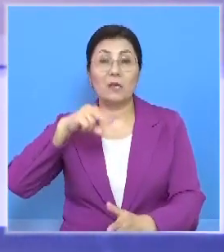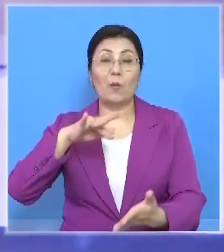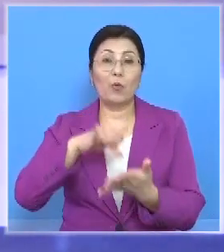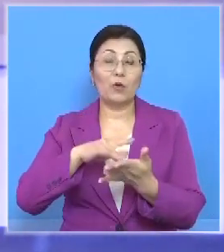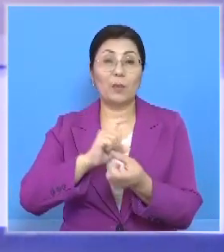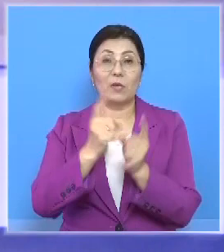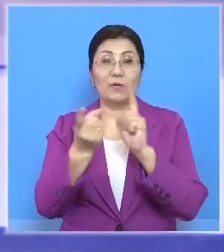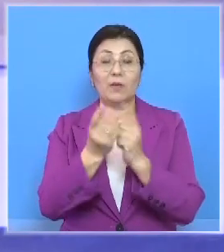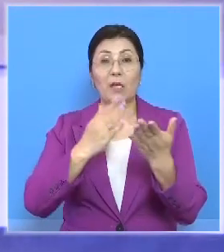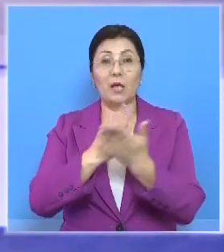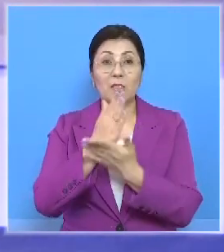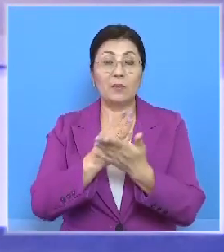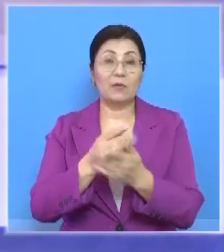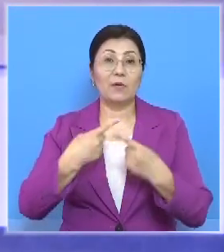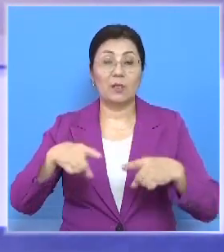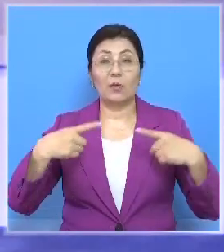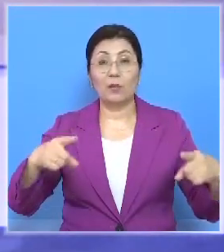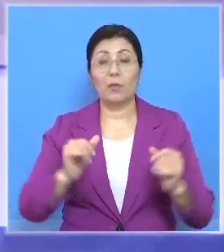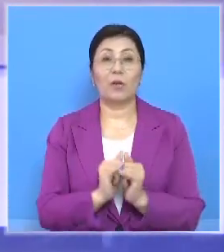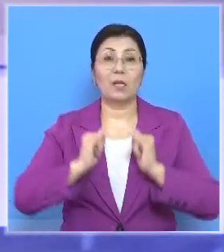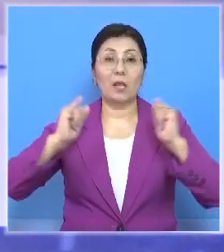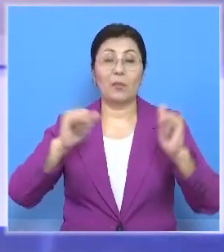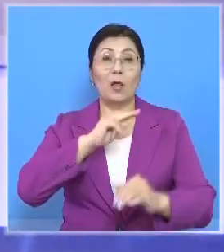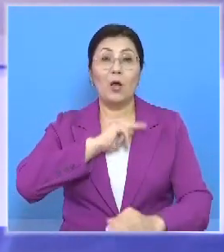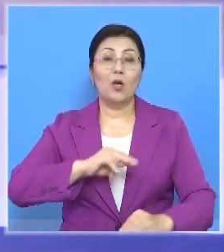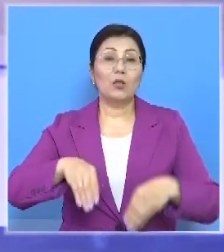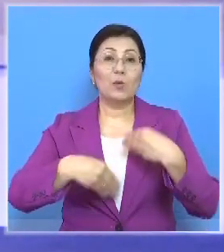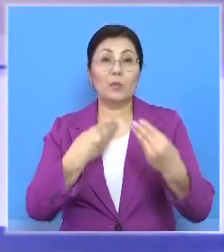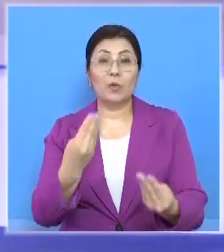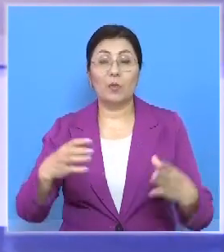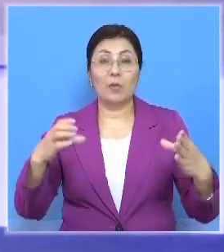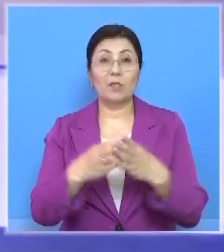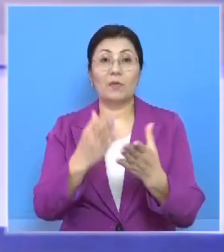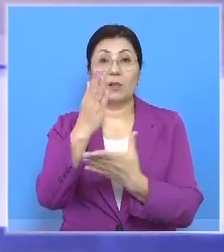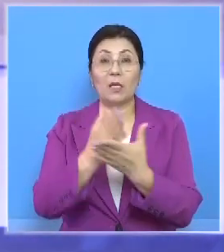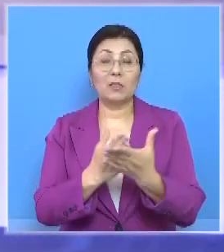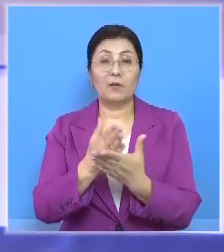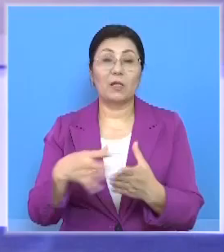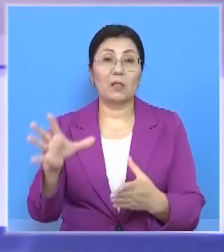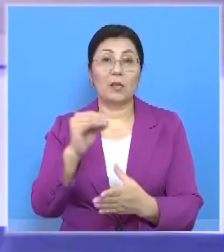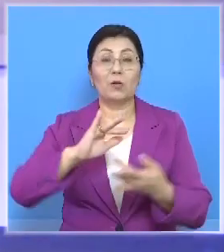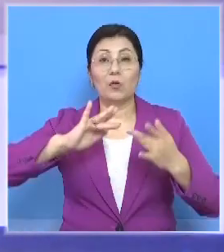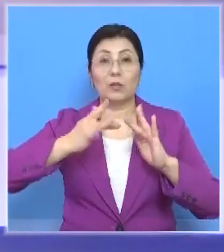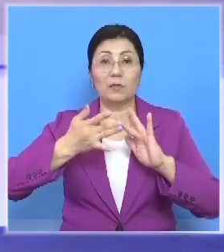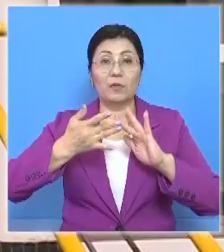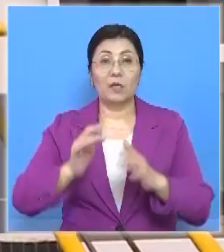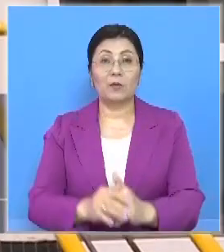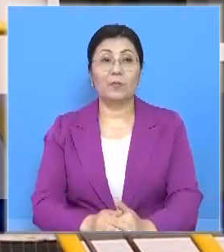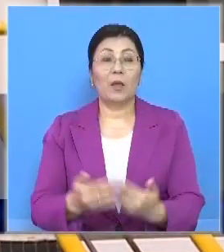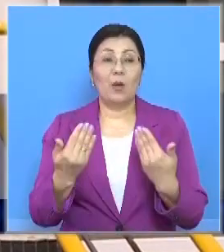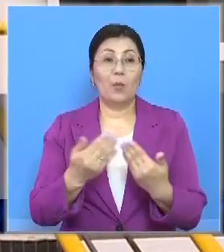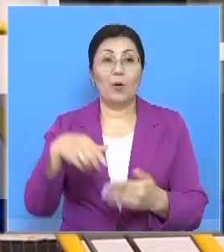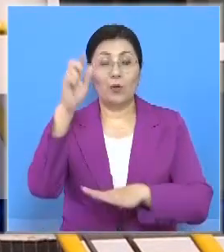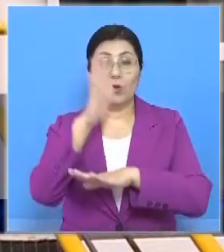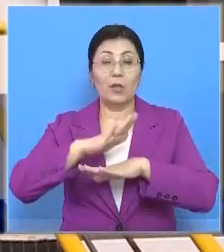мақсат қызмет көрсету жүйесін одан әрі жандандыру. Жұмыспен қамту саласындағы барлық қызметтерді толық цифрландыру. Бүгінде